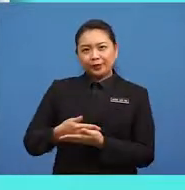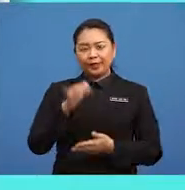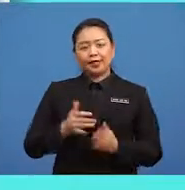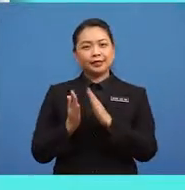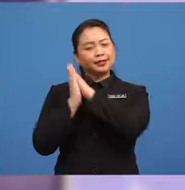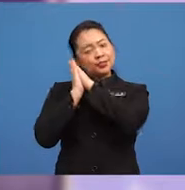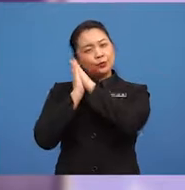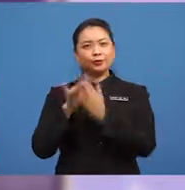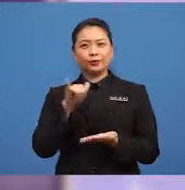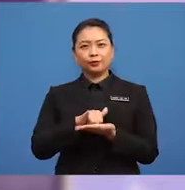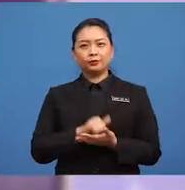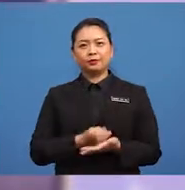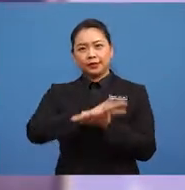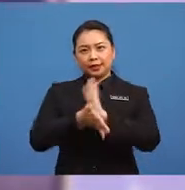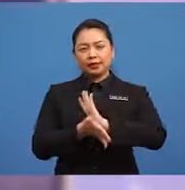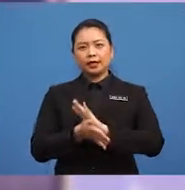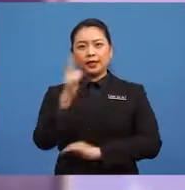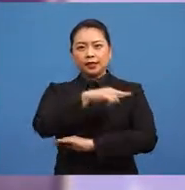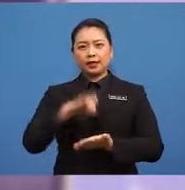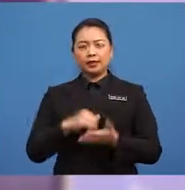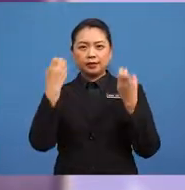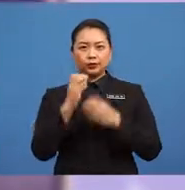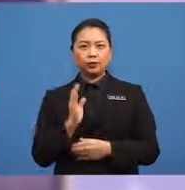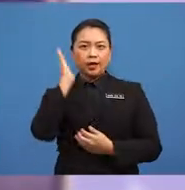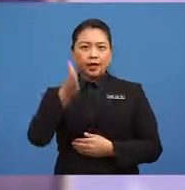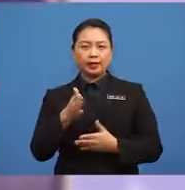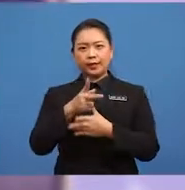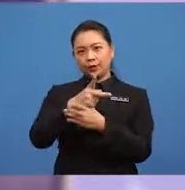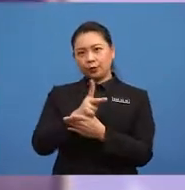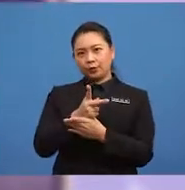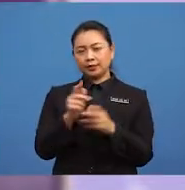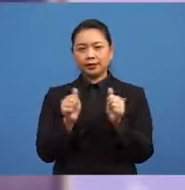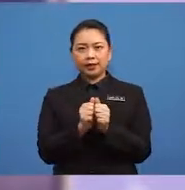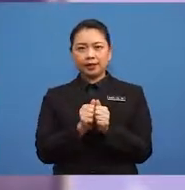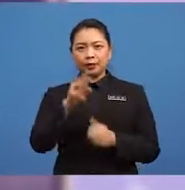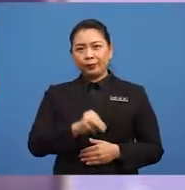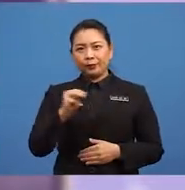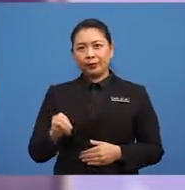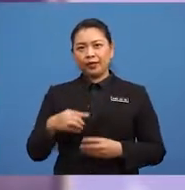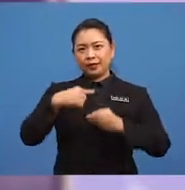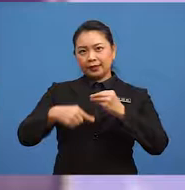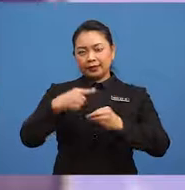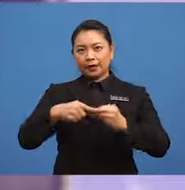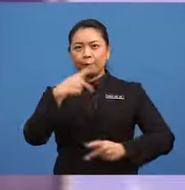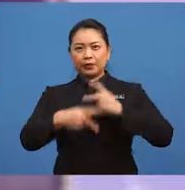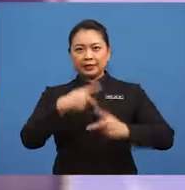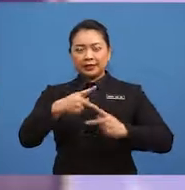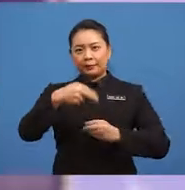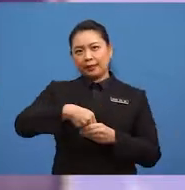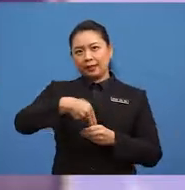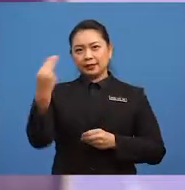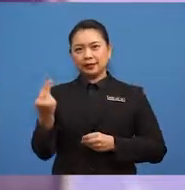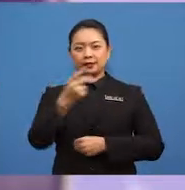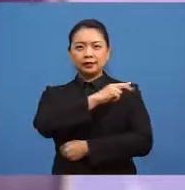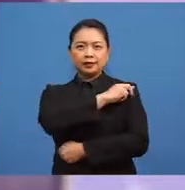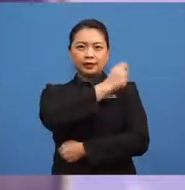itu. Jadi, hari ini cikgu akan kongsikan dengan murid-murid tentang proses penghasilan